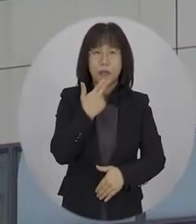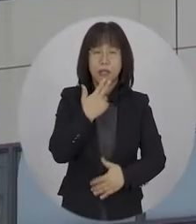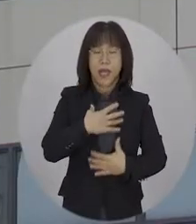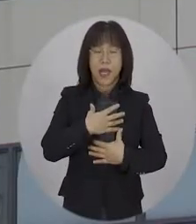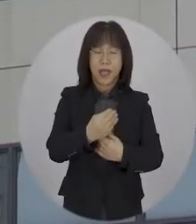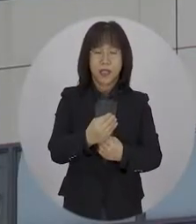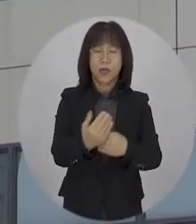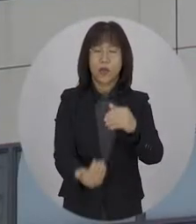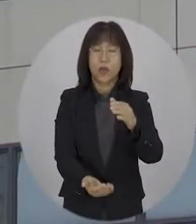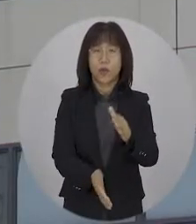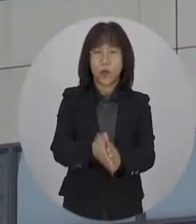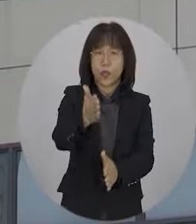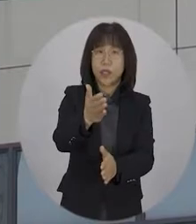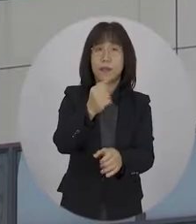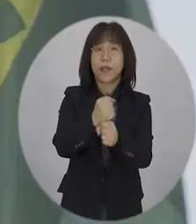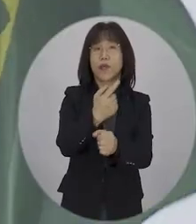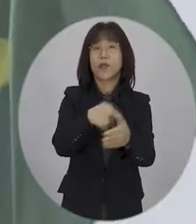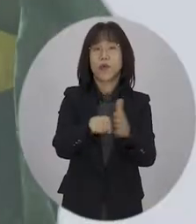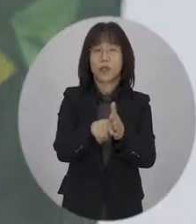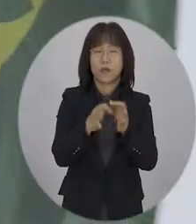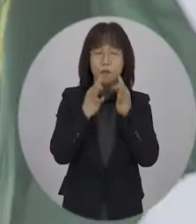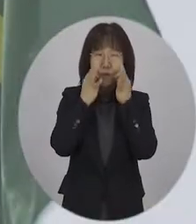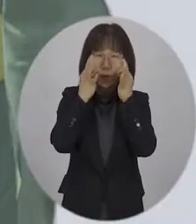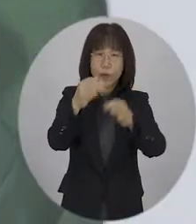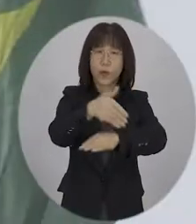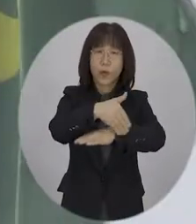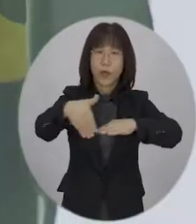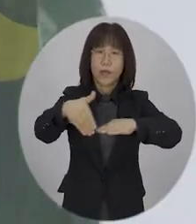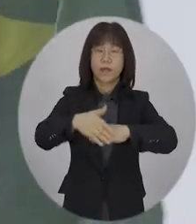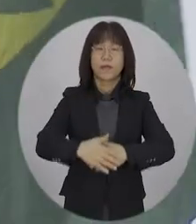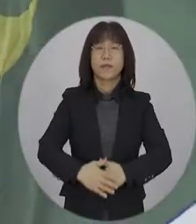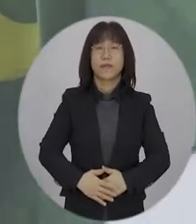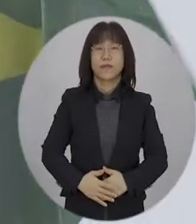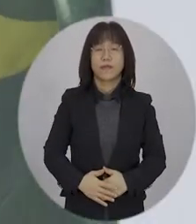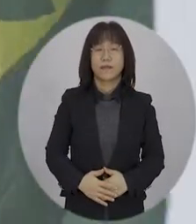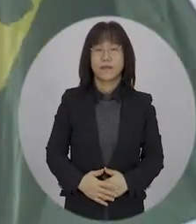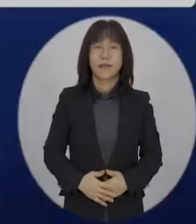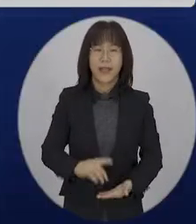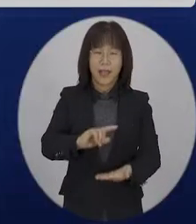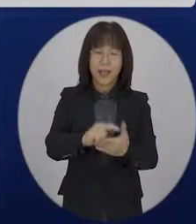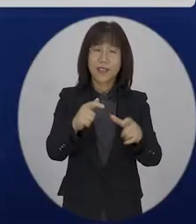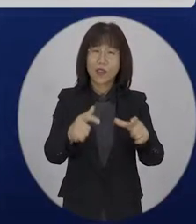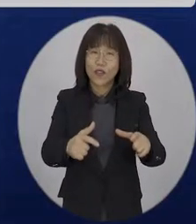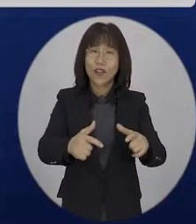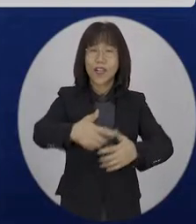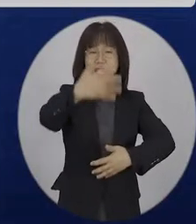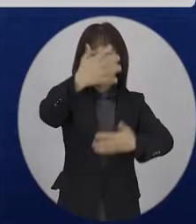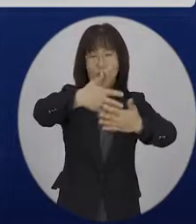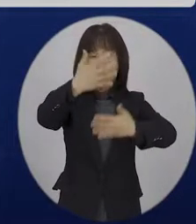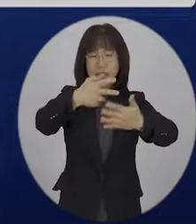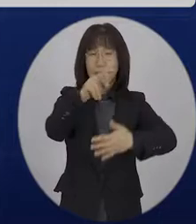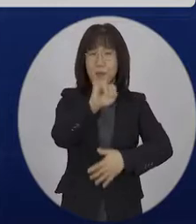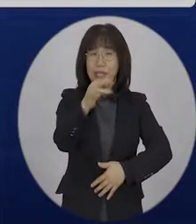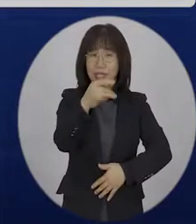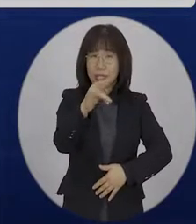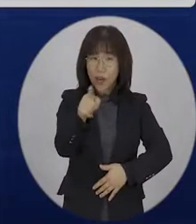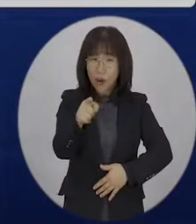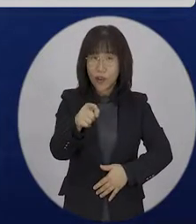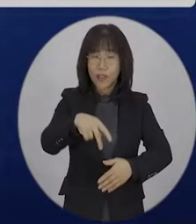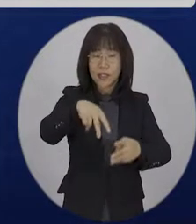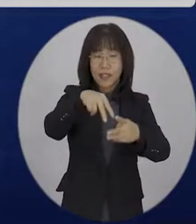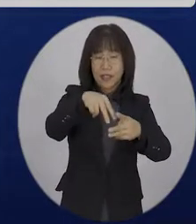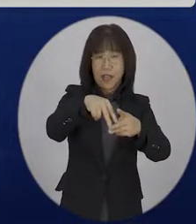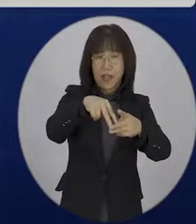환경 도시 강서 를 만들기 위해 최선을 다 할 방침입니다 강서구 영상미디어센터 가 지역 내